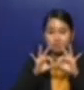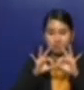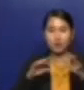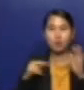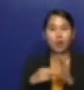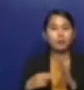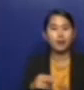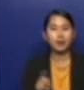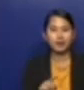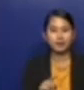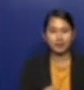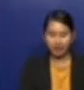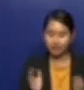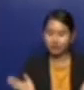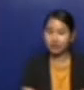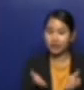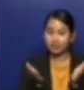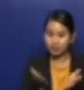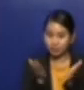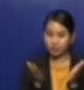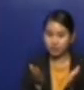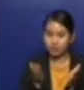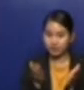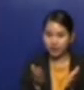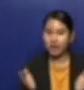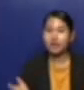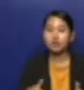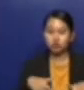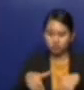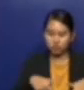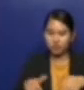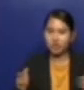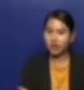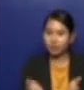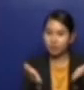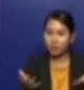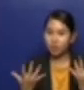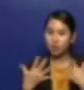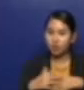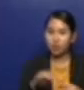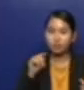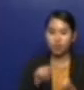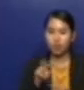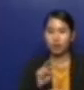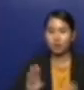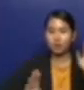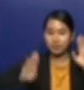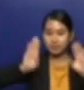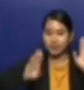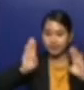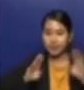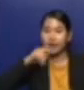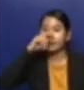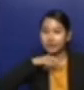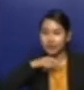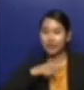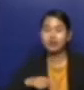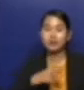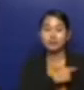ไกสนับสนุนการมีส่วนร่วมของประชาชนในการปกครองในระบอบประชาธิปไตยอันมีพระมห